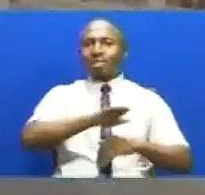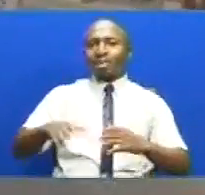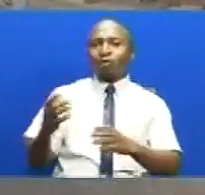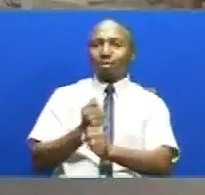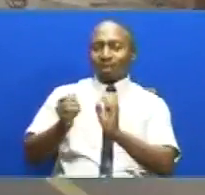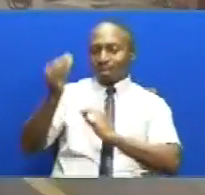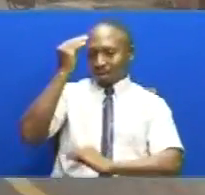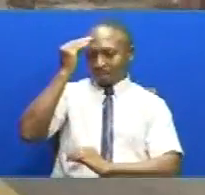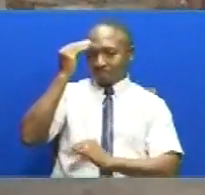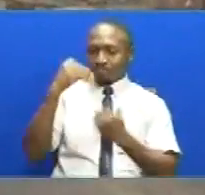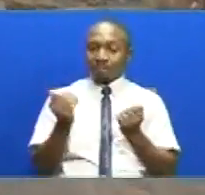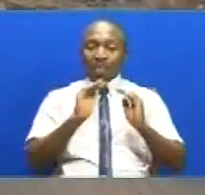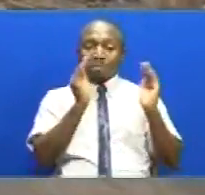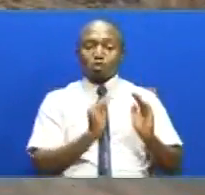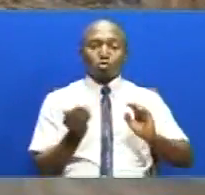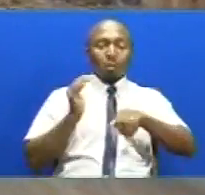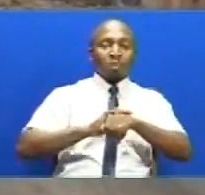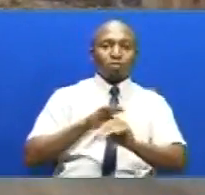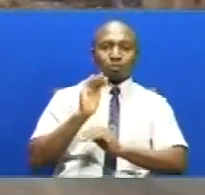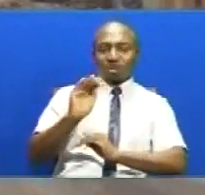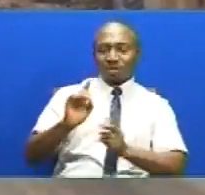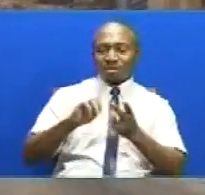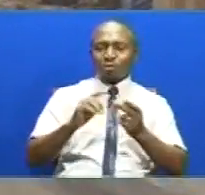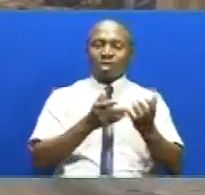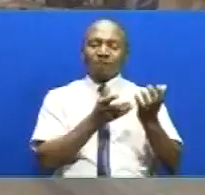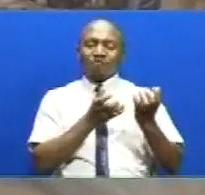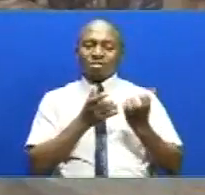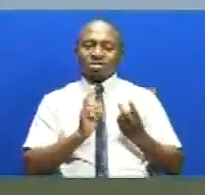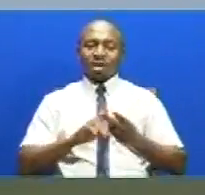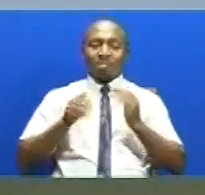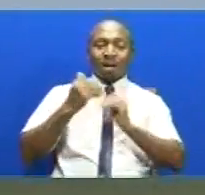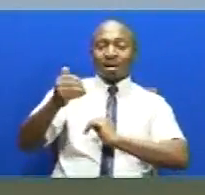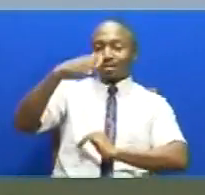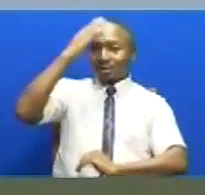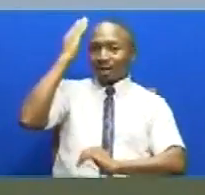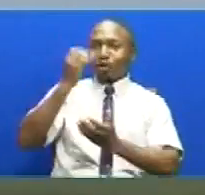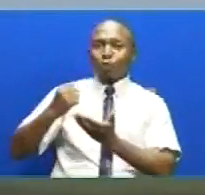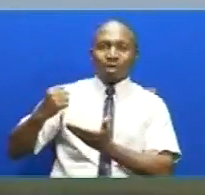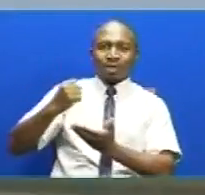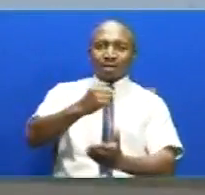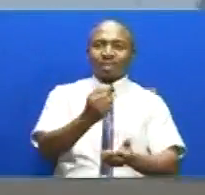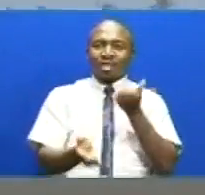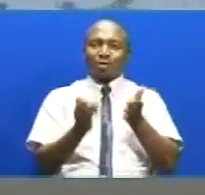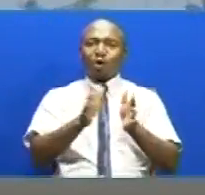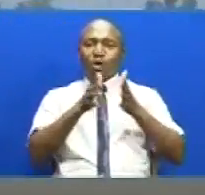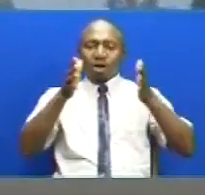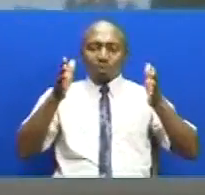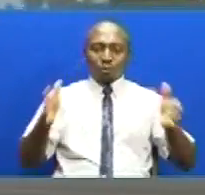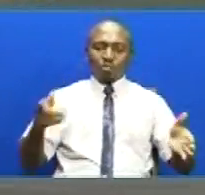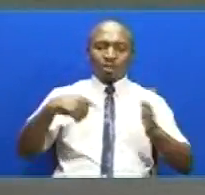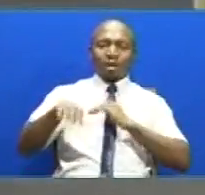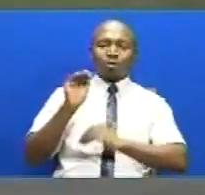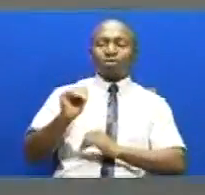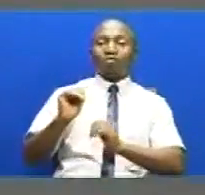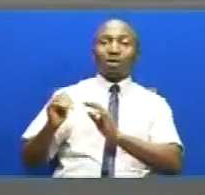elimu. Miundombinu ya usafiri imekuwa ya kuvutia baada ya serikali kuwekeza kwa kiwango kikubwa katika usafiri